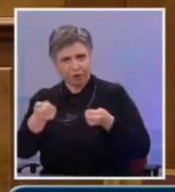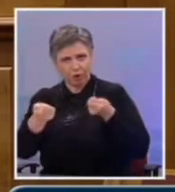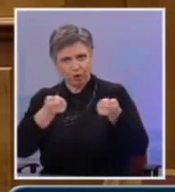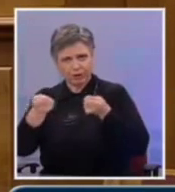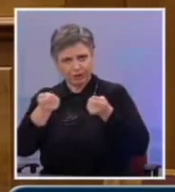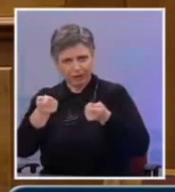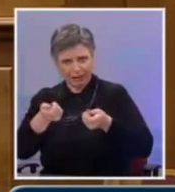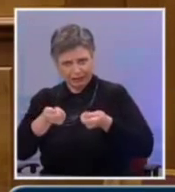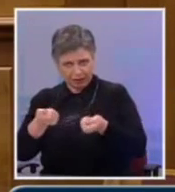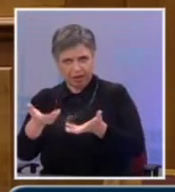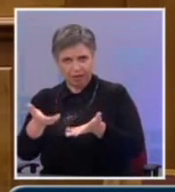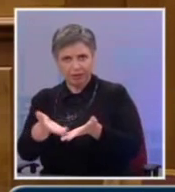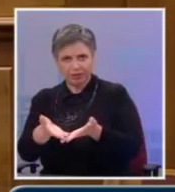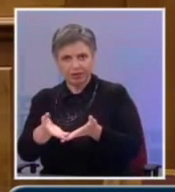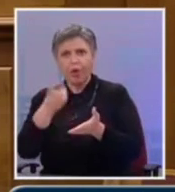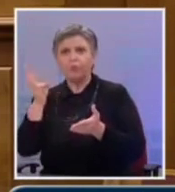δανειστές.